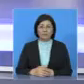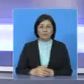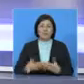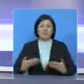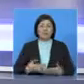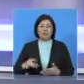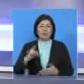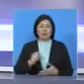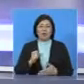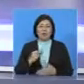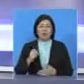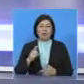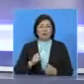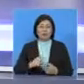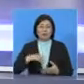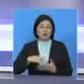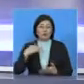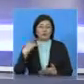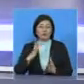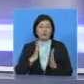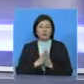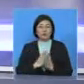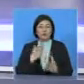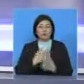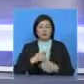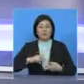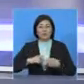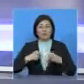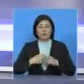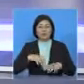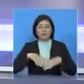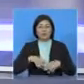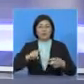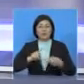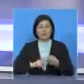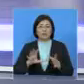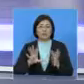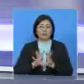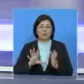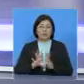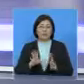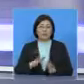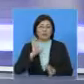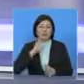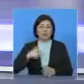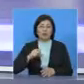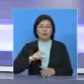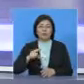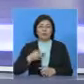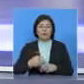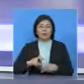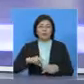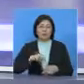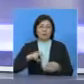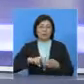Жители района Акжар-Плюс города Актобе просят помочь в решении вопросов, связанных с электроэнергией, водой и газом. Эти вопросы